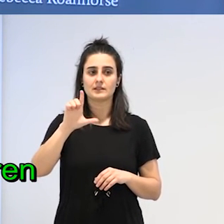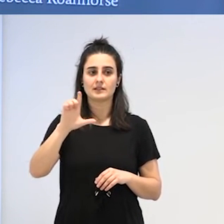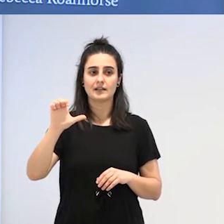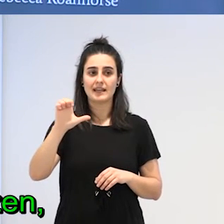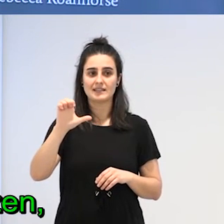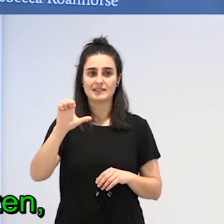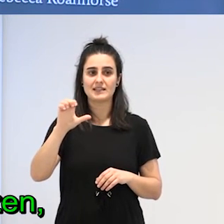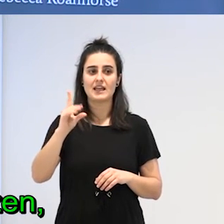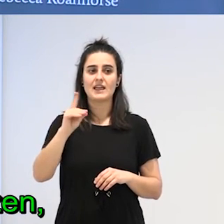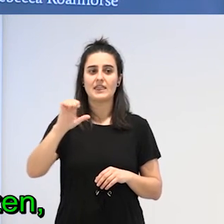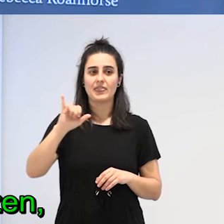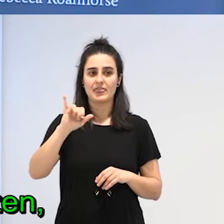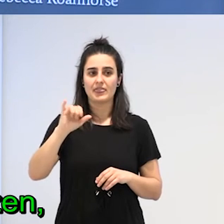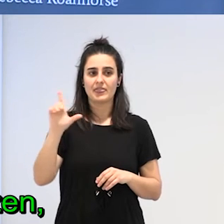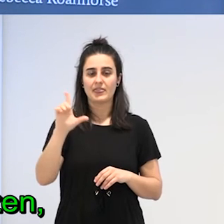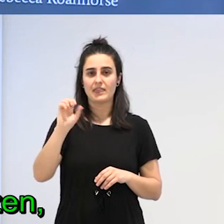argitaratzailea da, oso